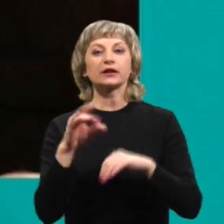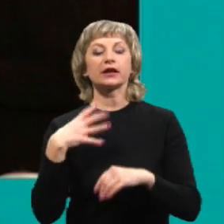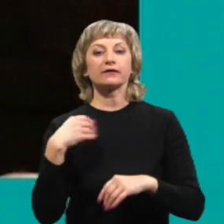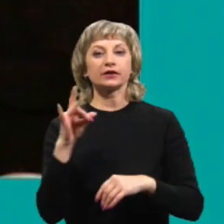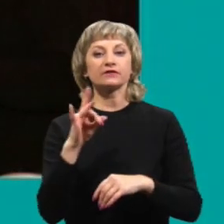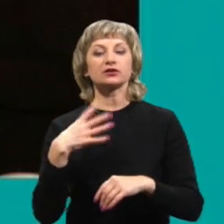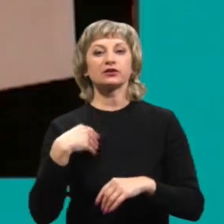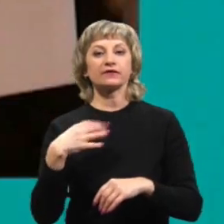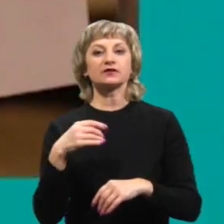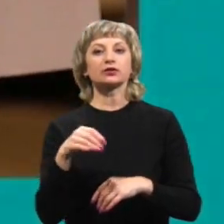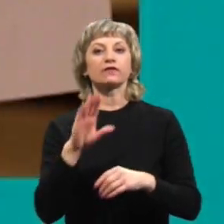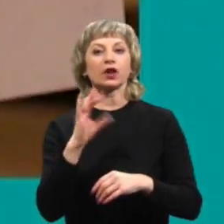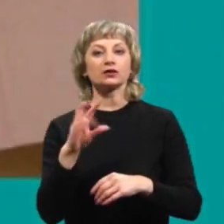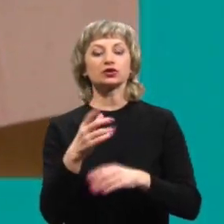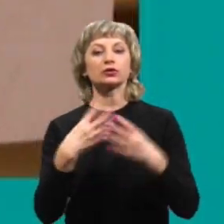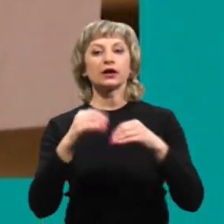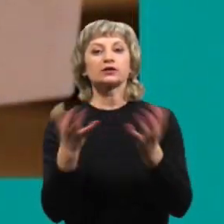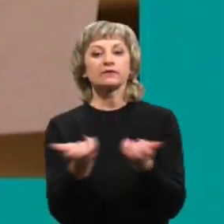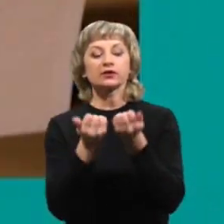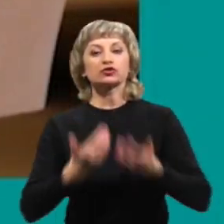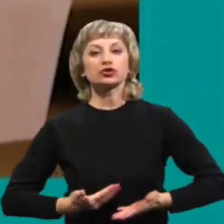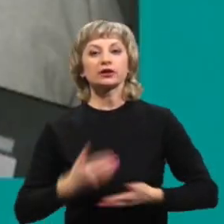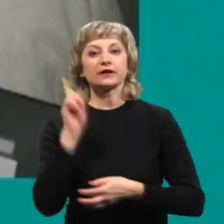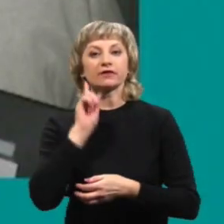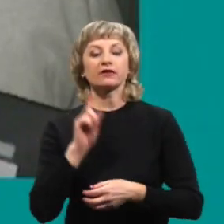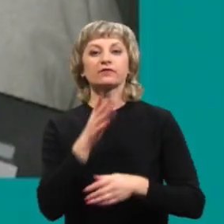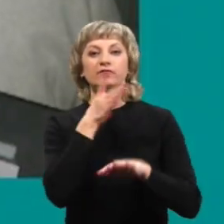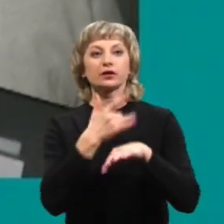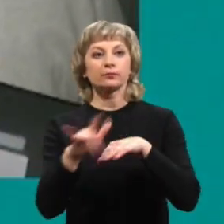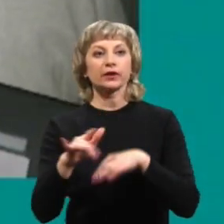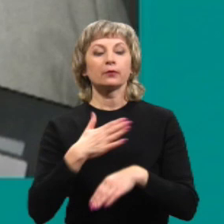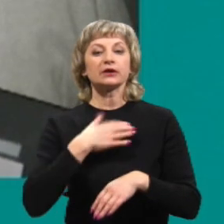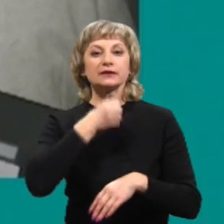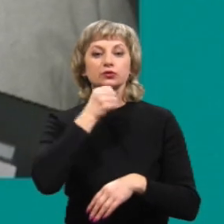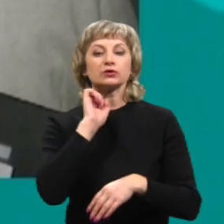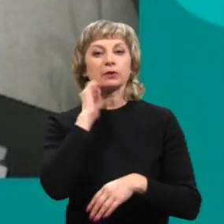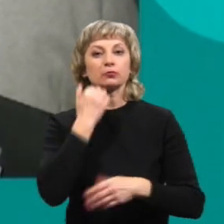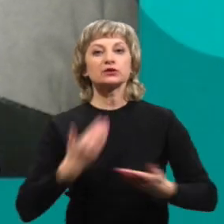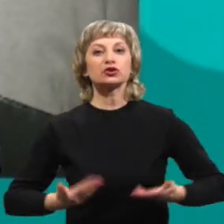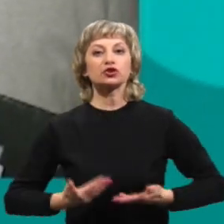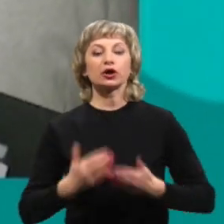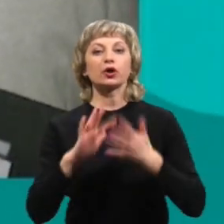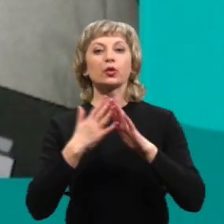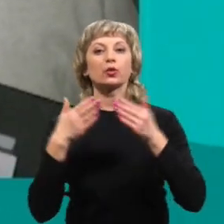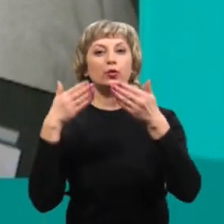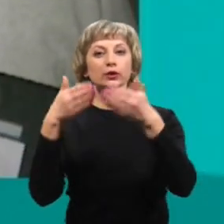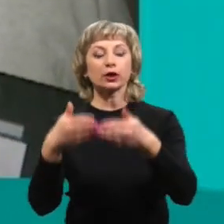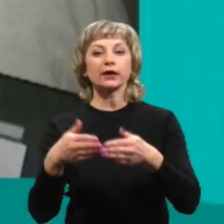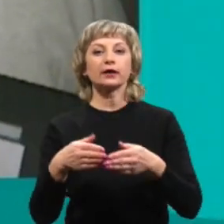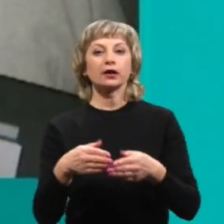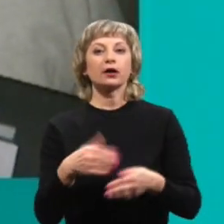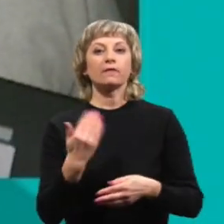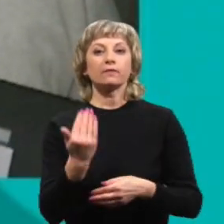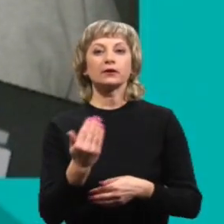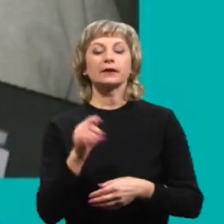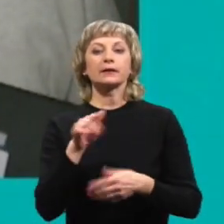Волинської областей, які рятували життя євреїв під час Голокосту. Мої дідусі і бабусі жили на хуторі, вони